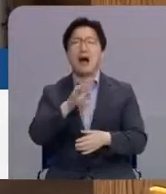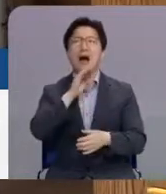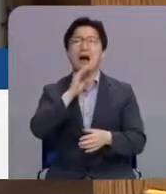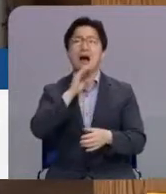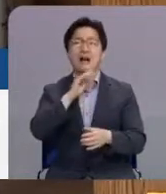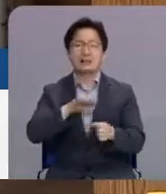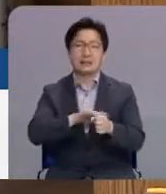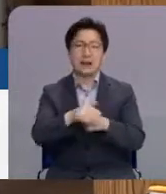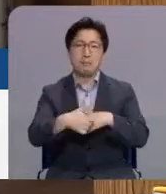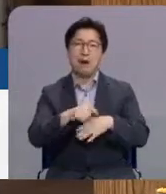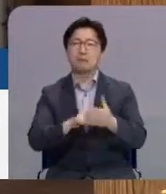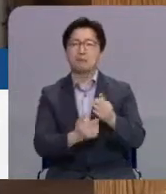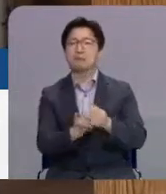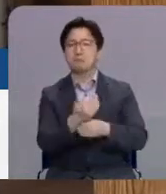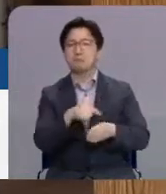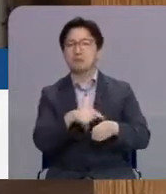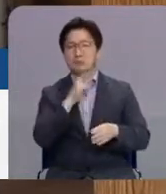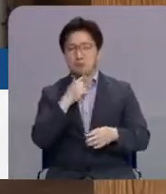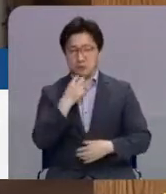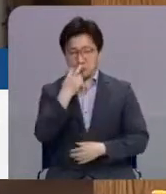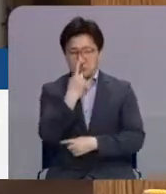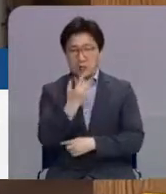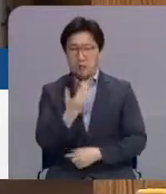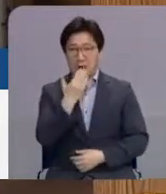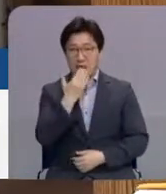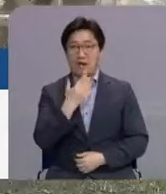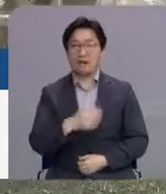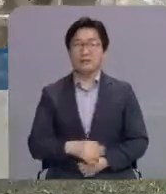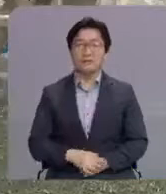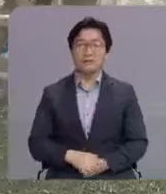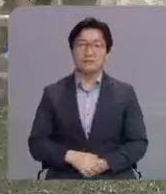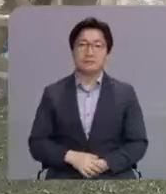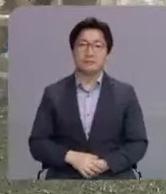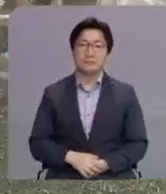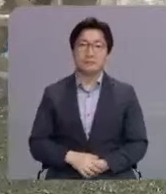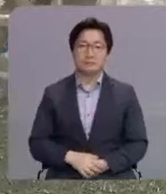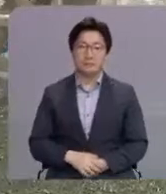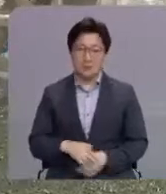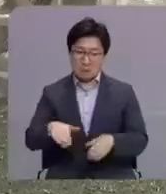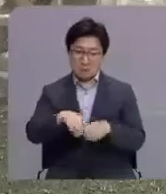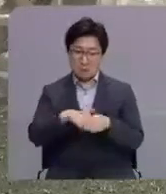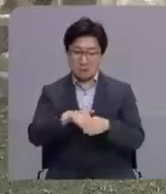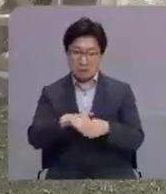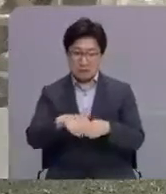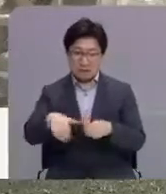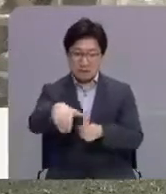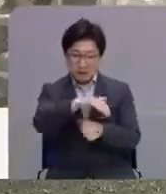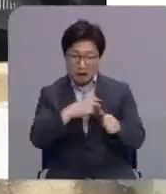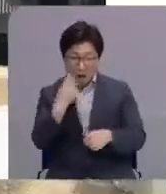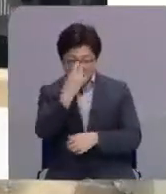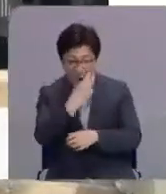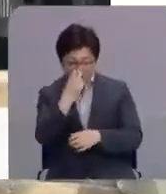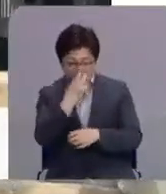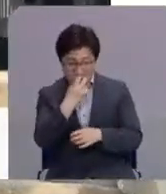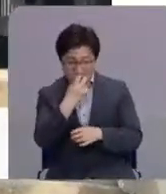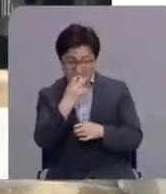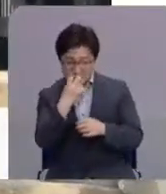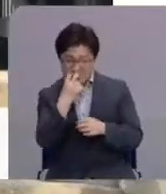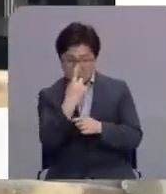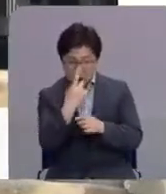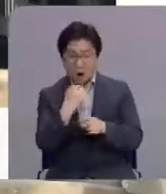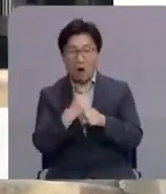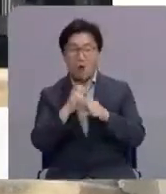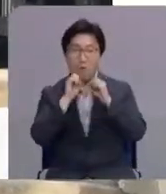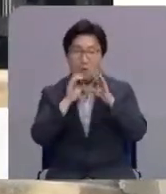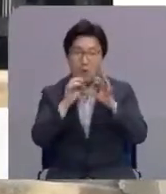마음이 생기고 지킴이 활동을 하고 싶어요. 문화재 지킴이들은 각 지역의 문화재를 중심으로 정화